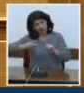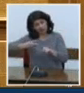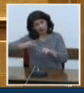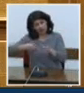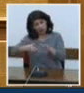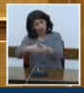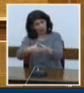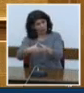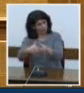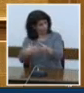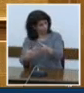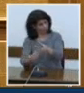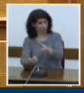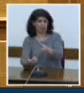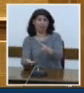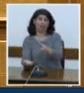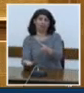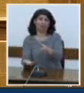Λοιπόν,